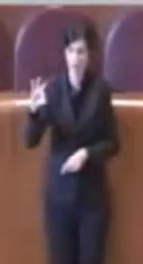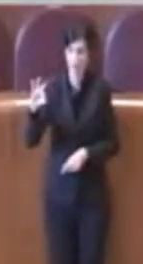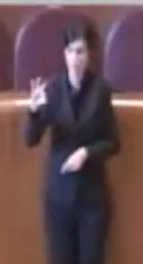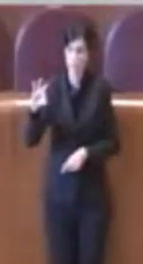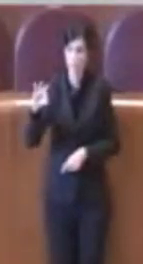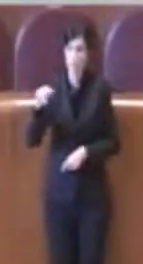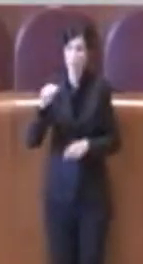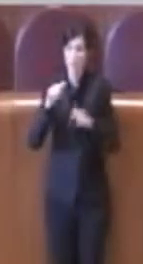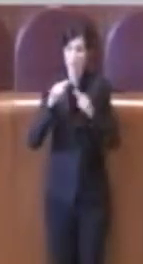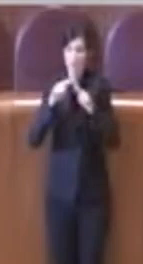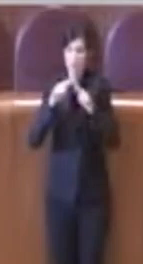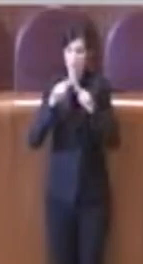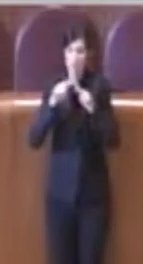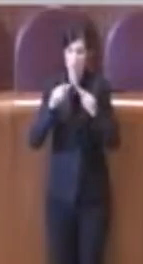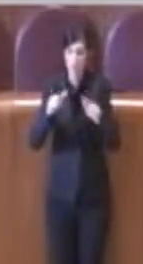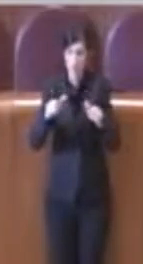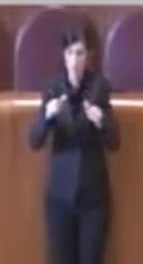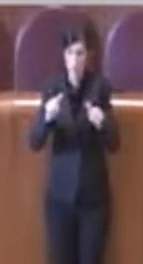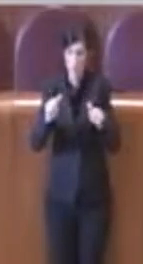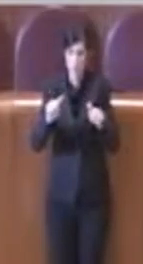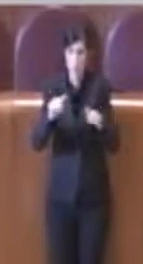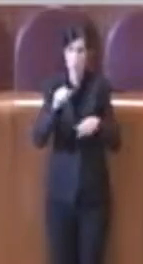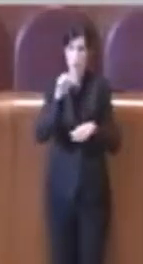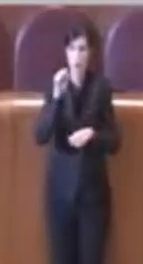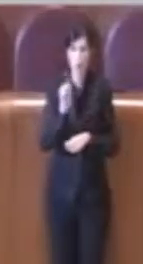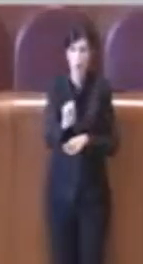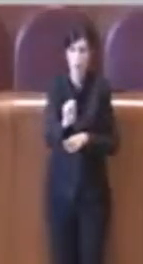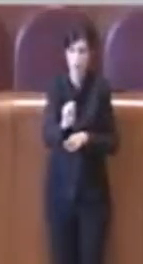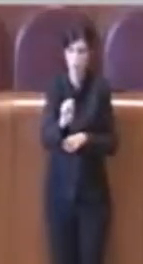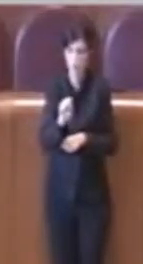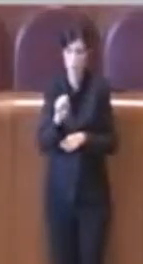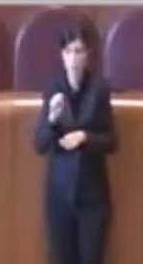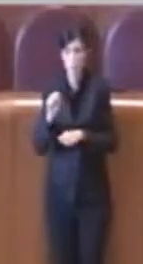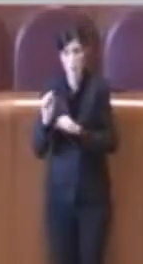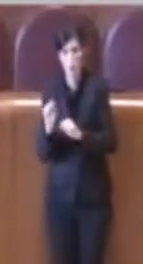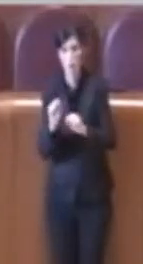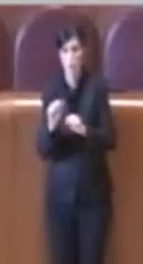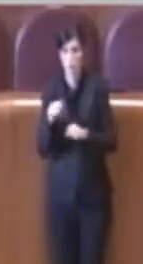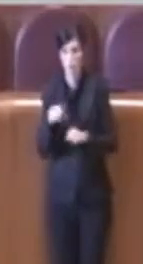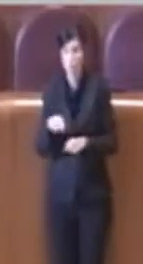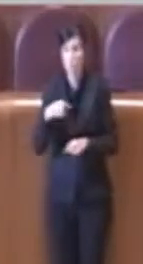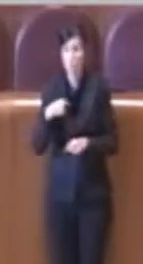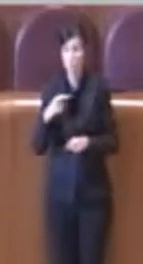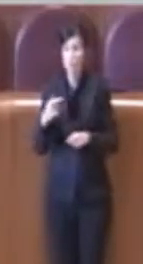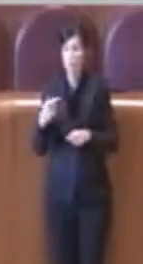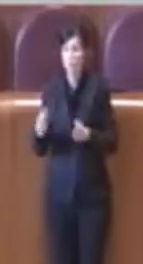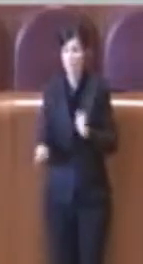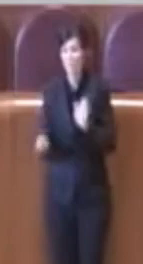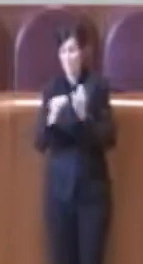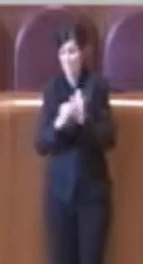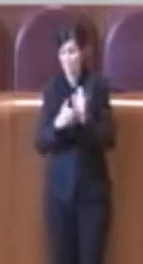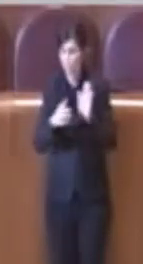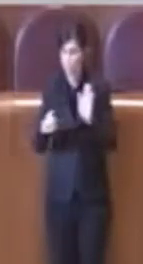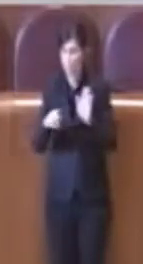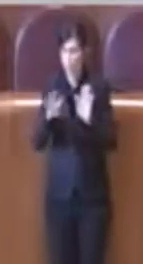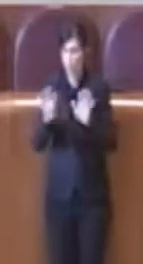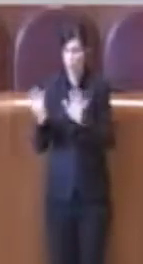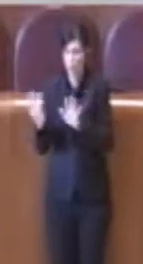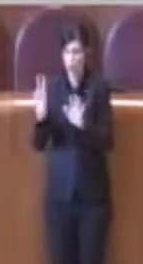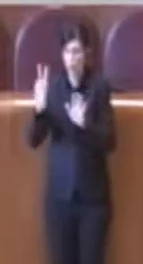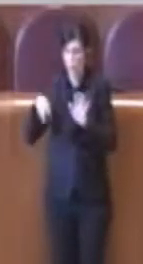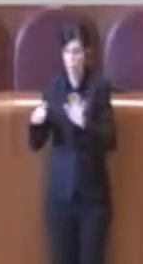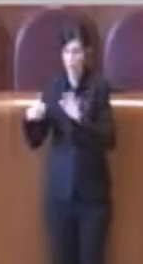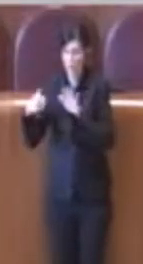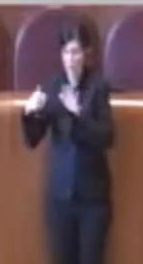il linguaggio dell'odio e con questo integrare la legge 149/2016 è